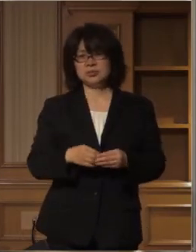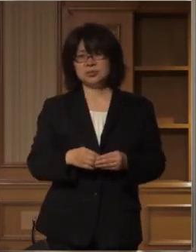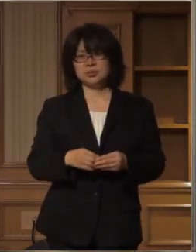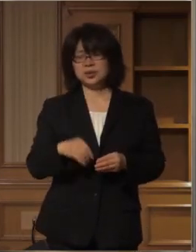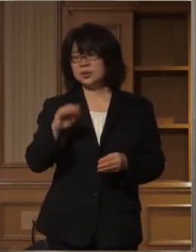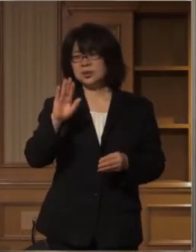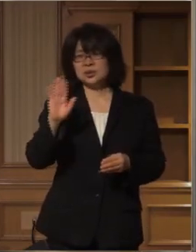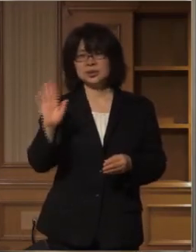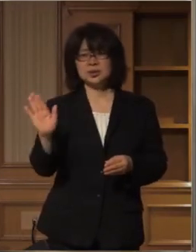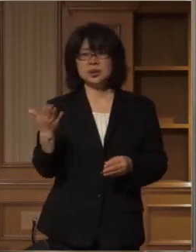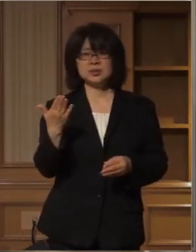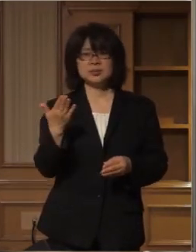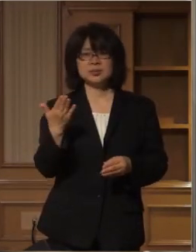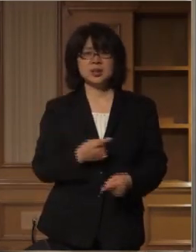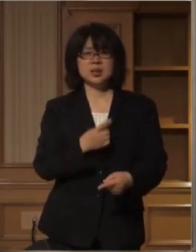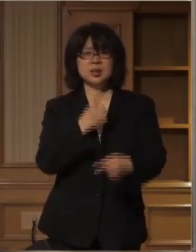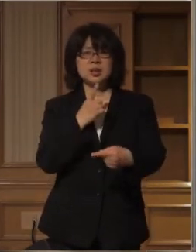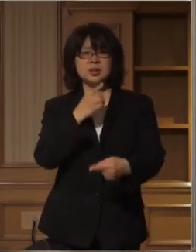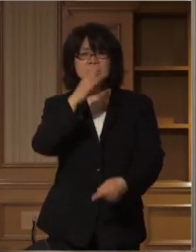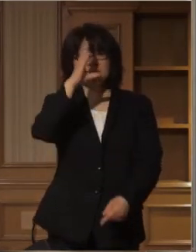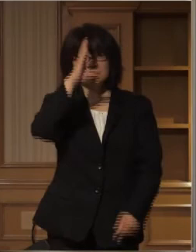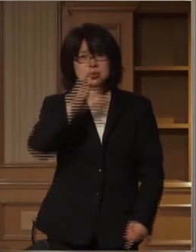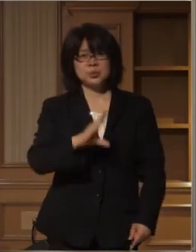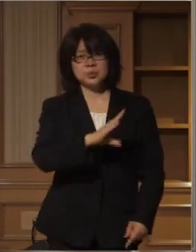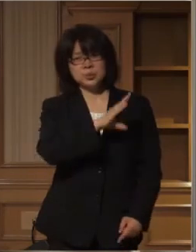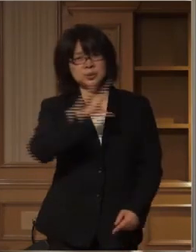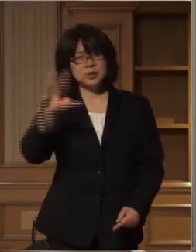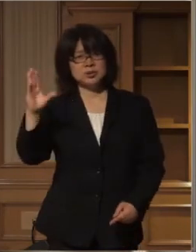ですね、その教会。それとともに聖書も、